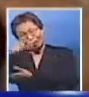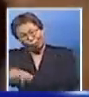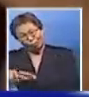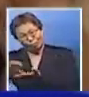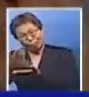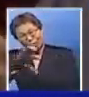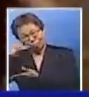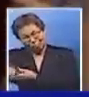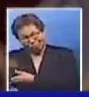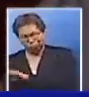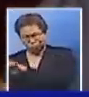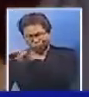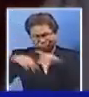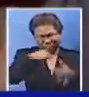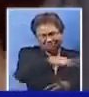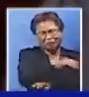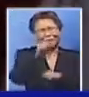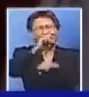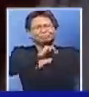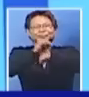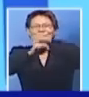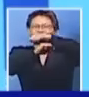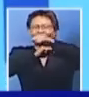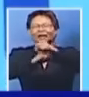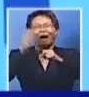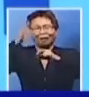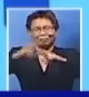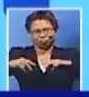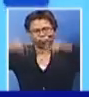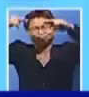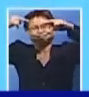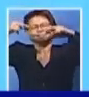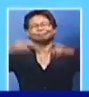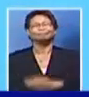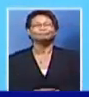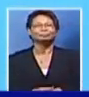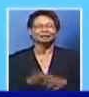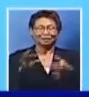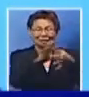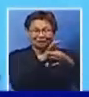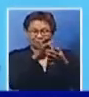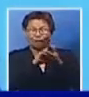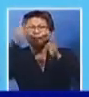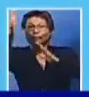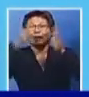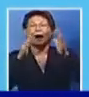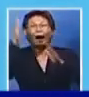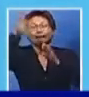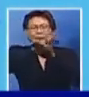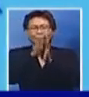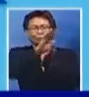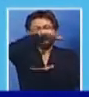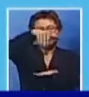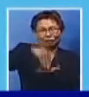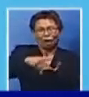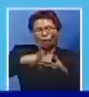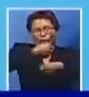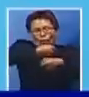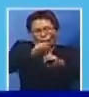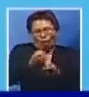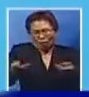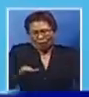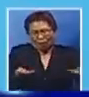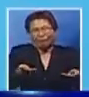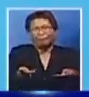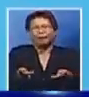dan juga infrastruktur kita akan meningkat. Di bawah kerjasama itu, Malaysia akan menjadi hub pengeluaran kereta pemanduan